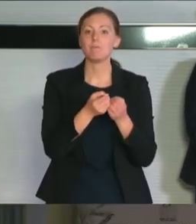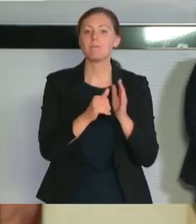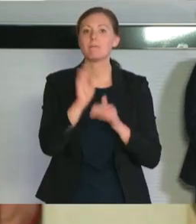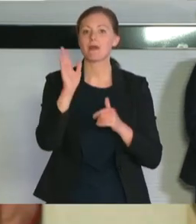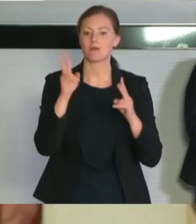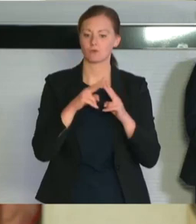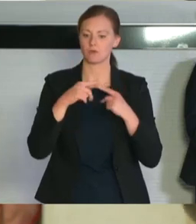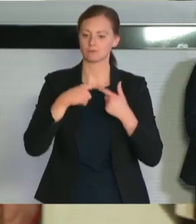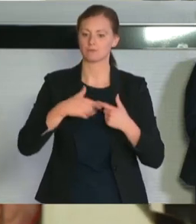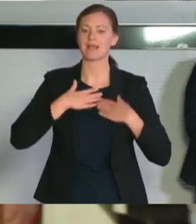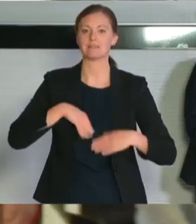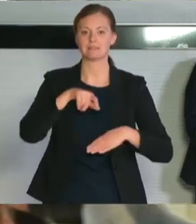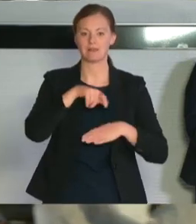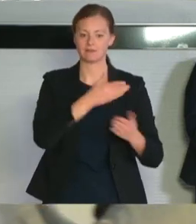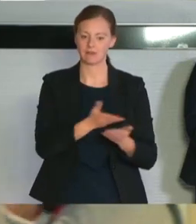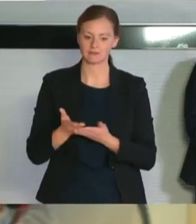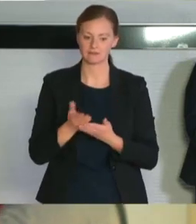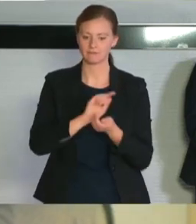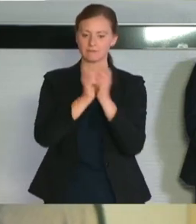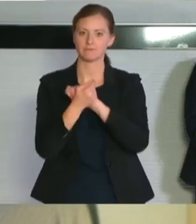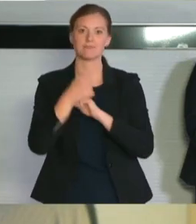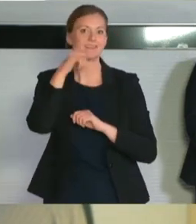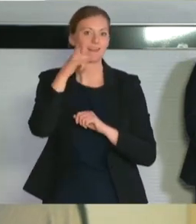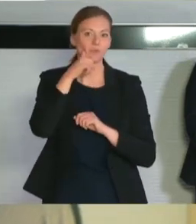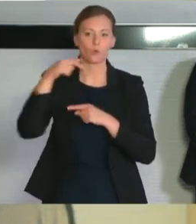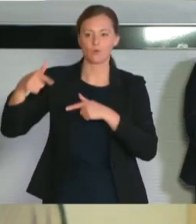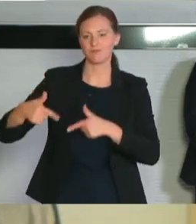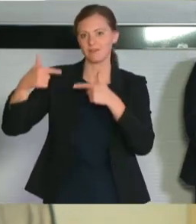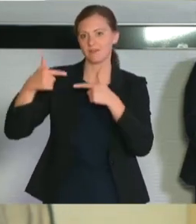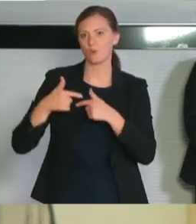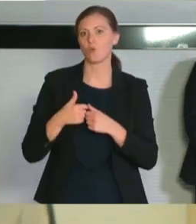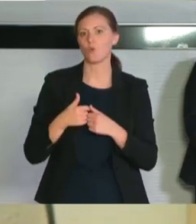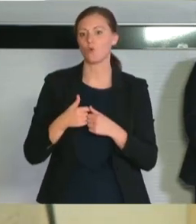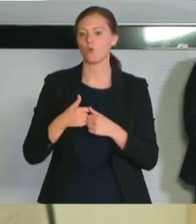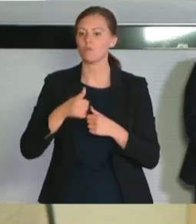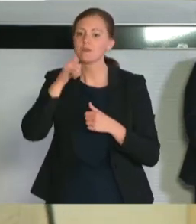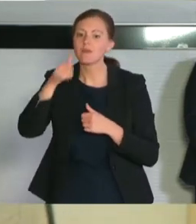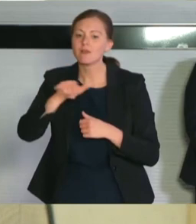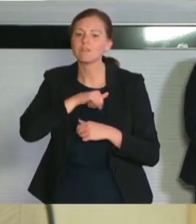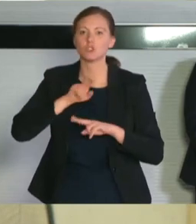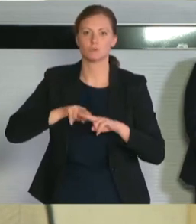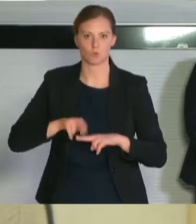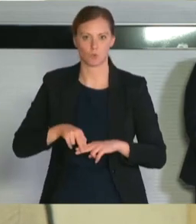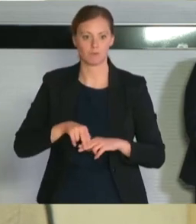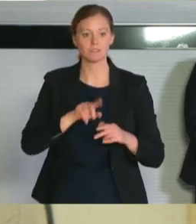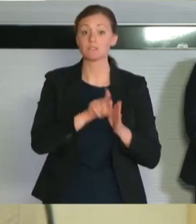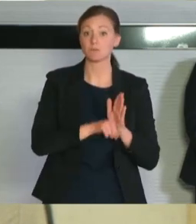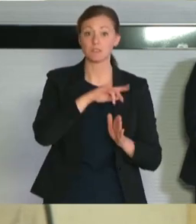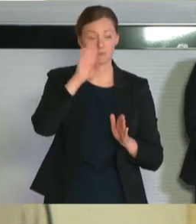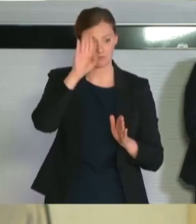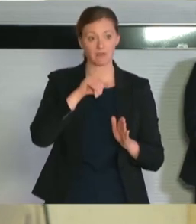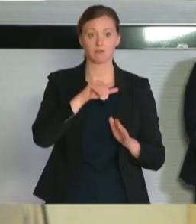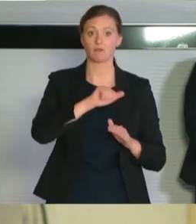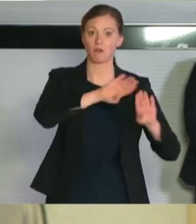kontakten med helsetjenesten går over telefon, video, og kommunen ber innbyggere ikke ta kontakt hvis de har symptomer. Samtidig så vet vi at AUS varsler